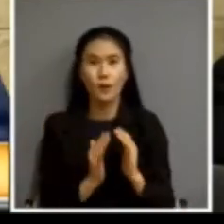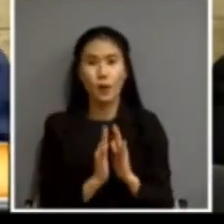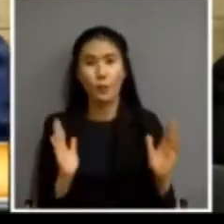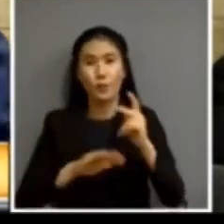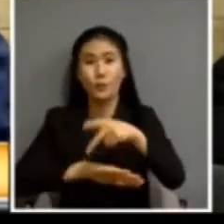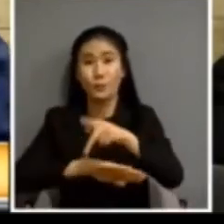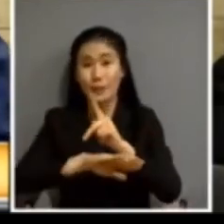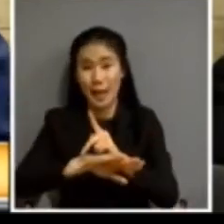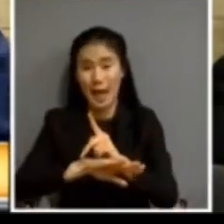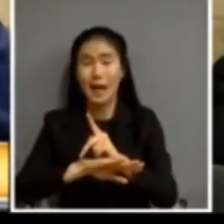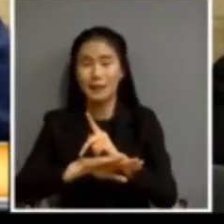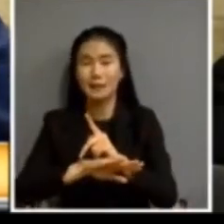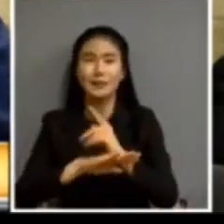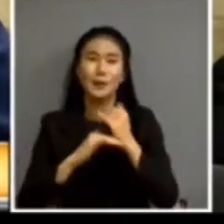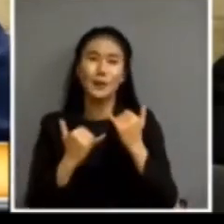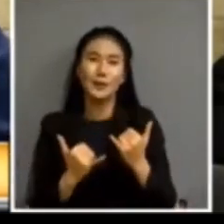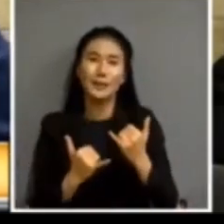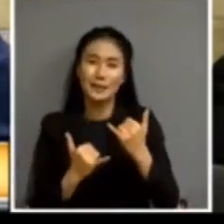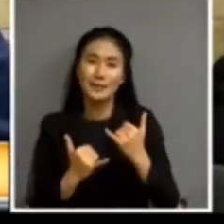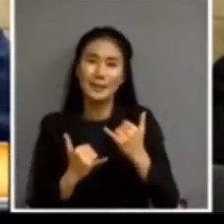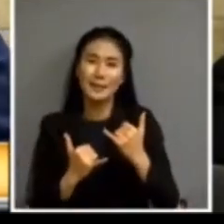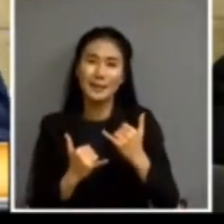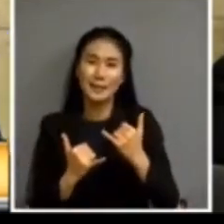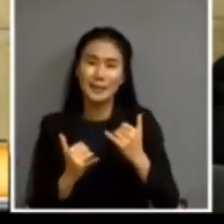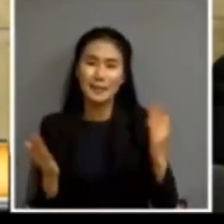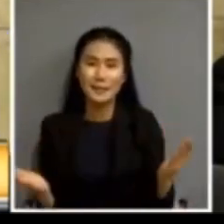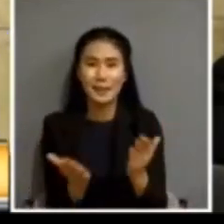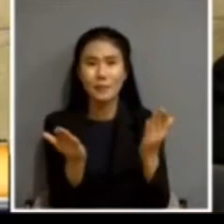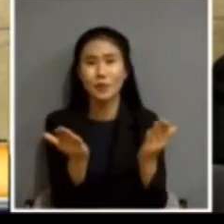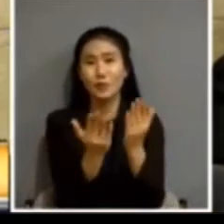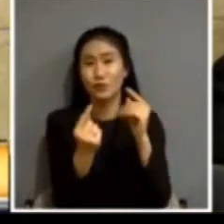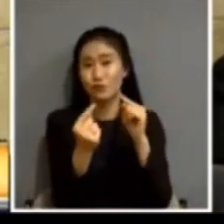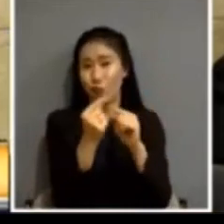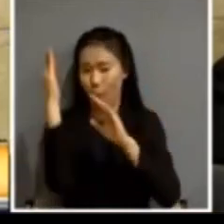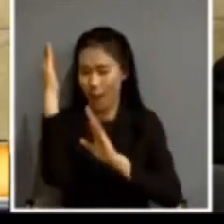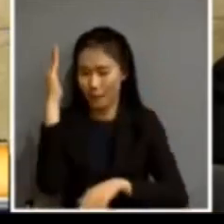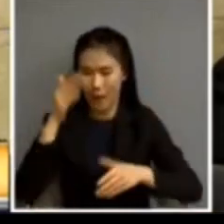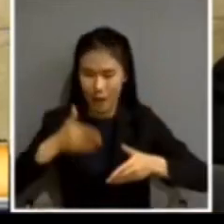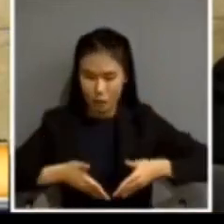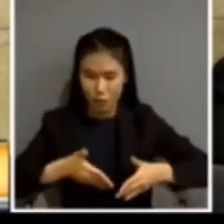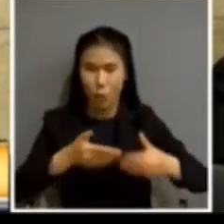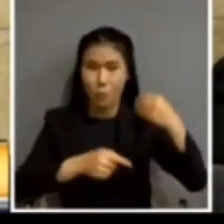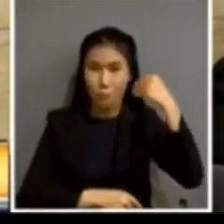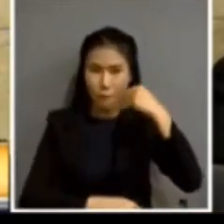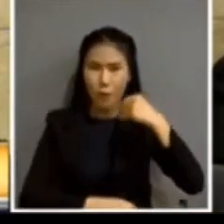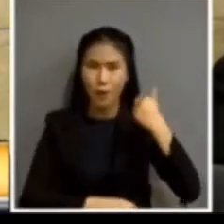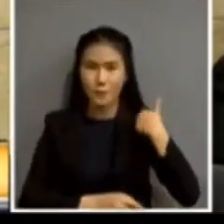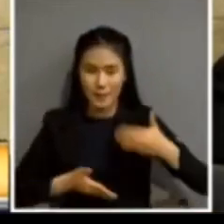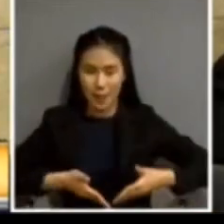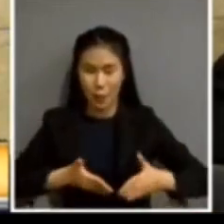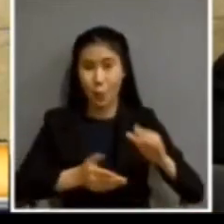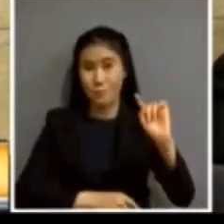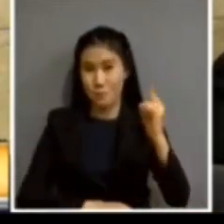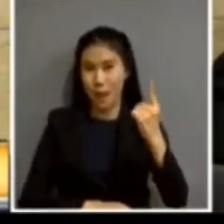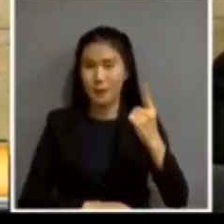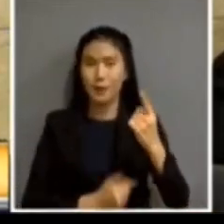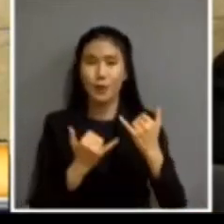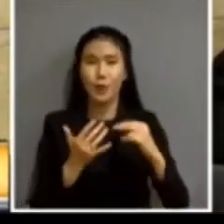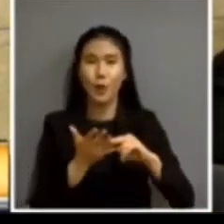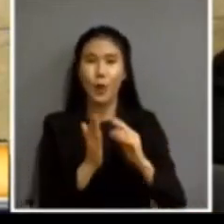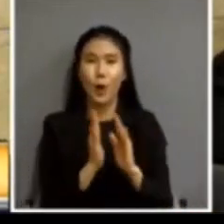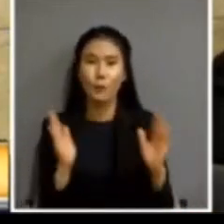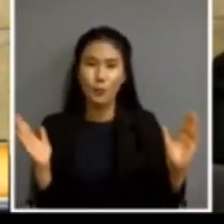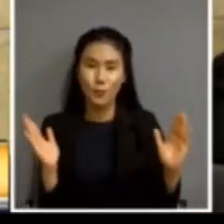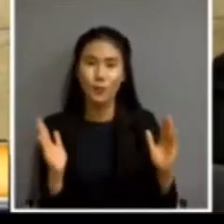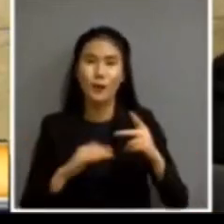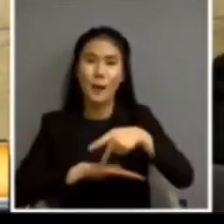ธานนะครับที่ได้กรุณาผลักดันเรื่องนี้มาตลอดนะครับโดยเฉพาะถนนใหม่เส้นนี้กราบขอบคุณท่